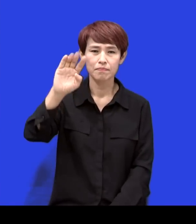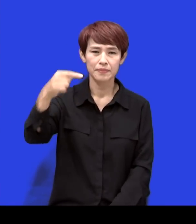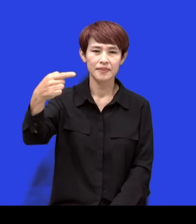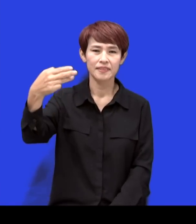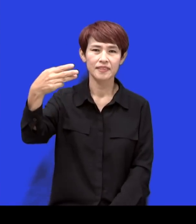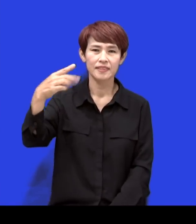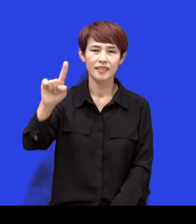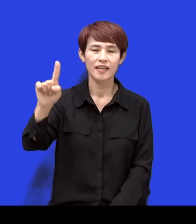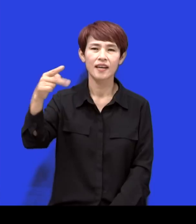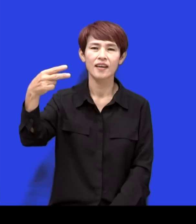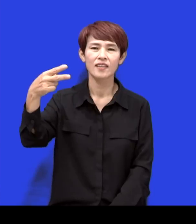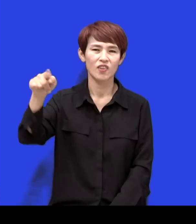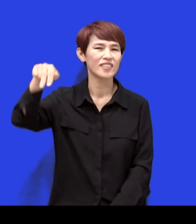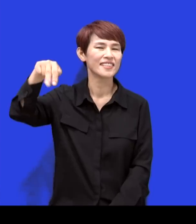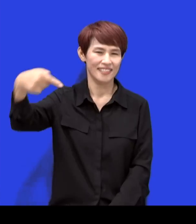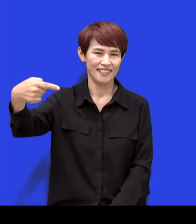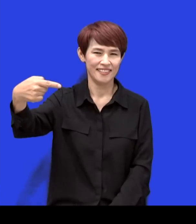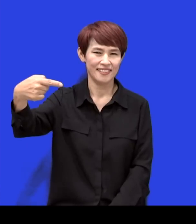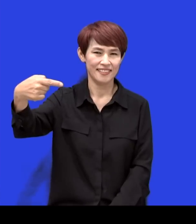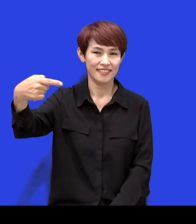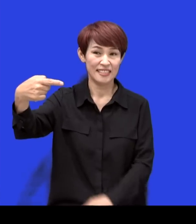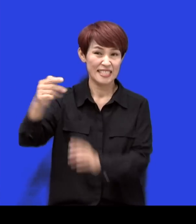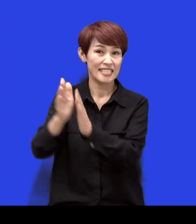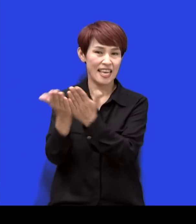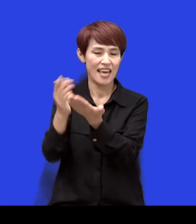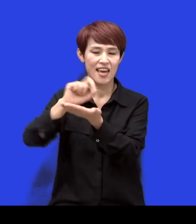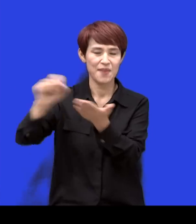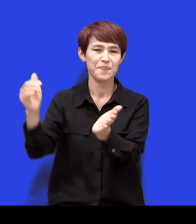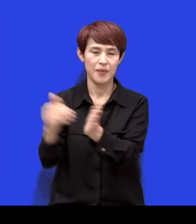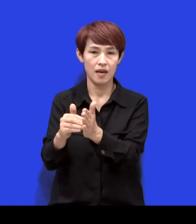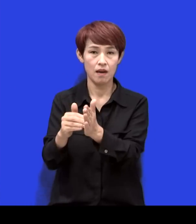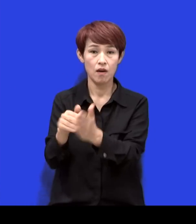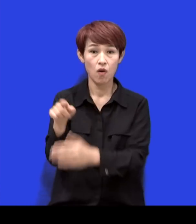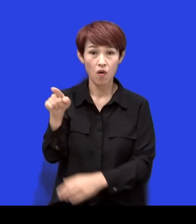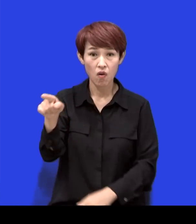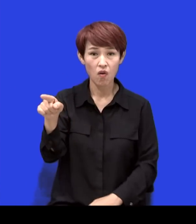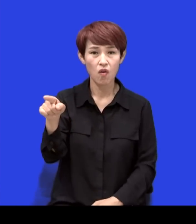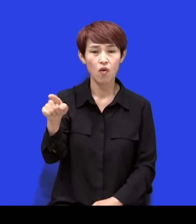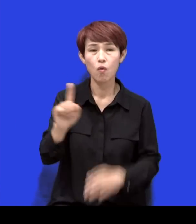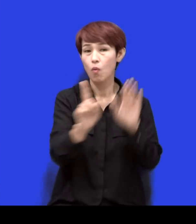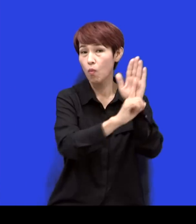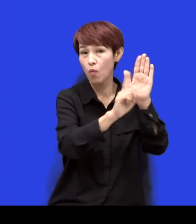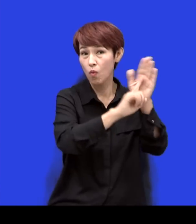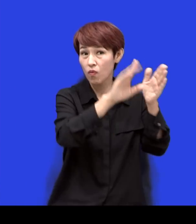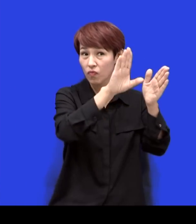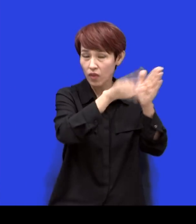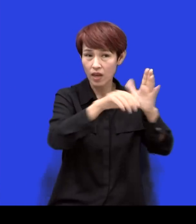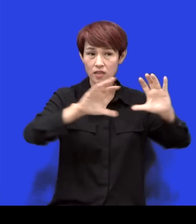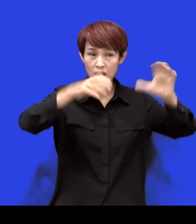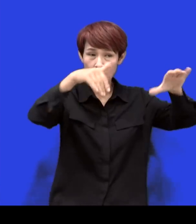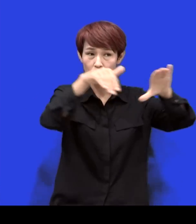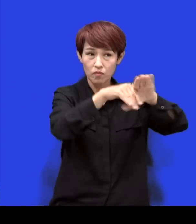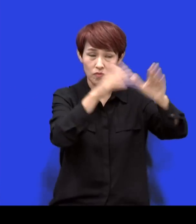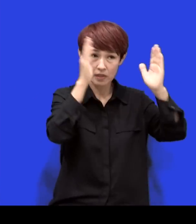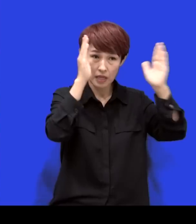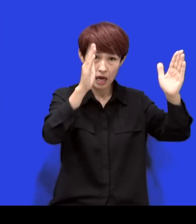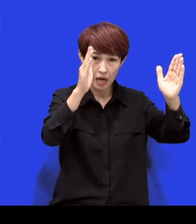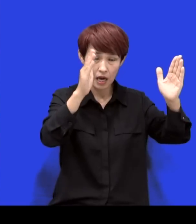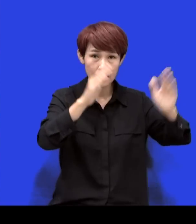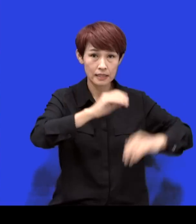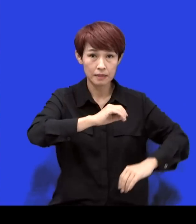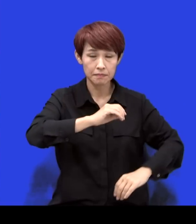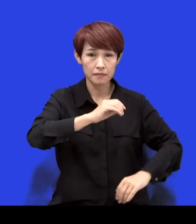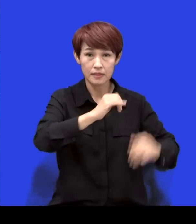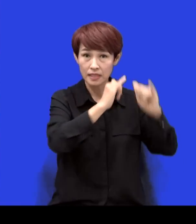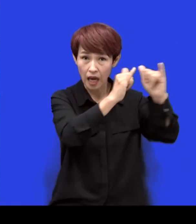분들이 읽으신 책이잖아요. 재밌는 건 망원동 브라더스라는 작품 자체가 공모전에 냈을 때 이 세계문학상에서 우수상을